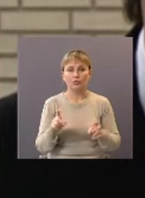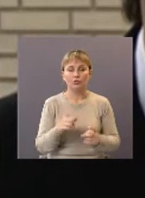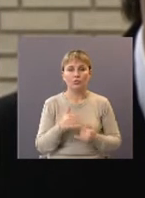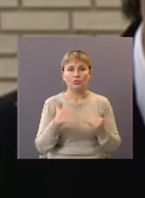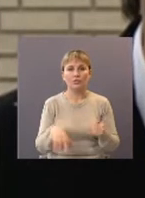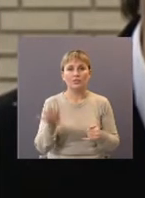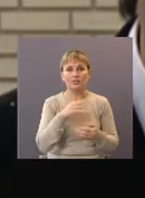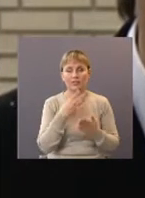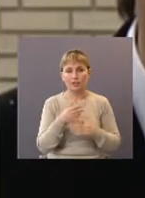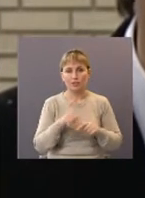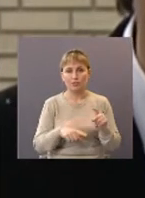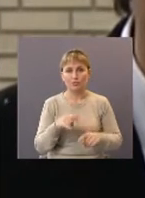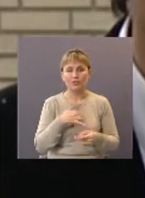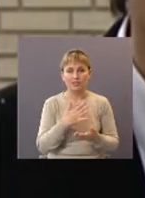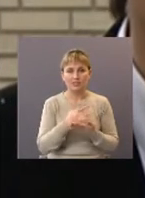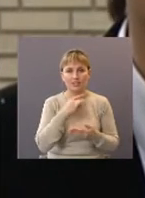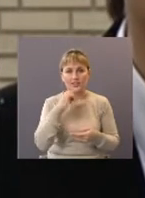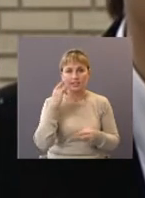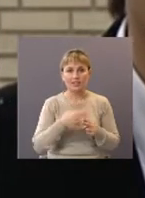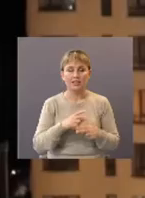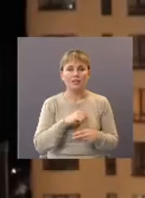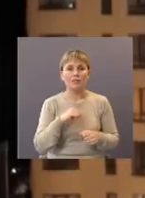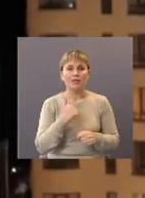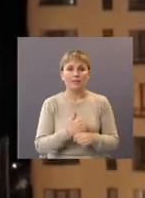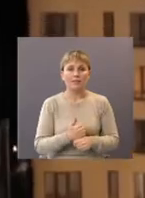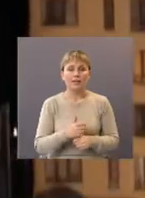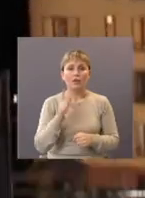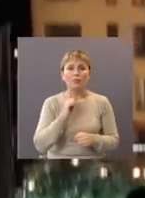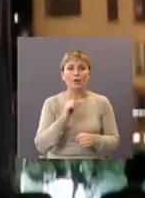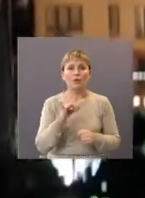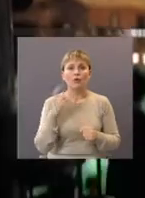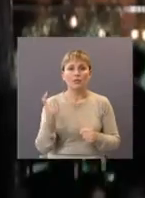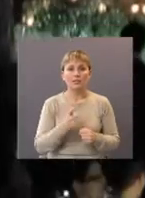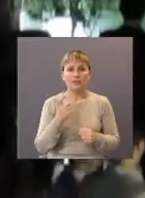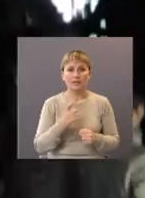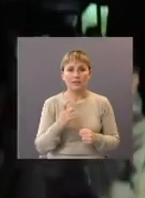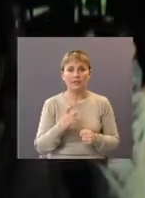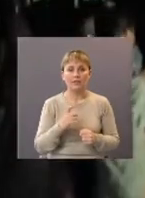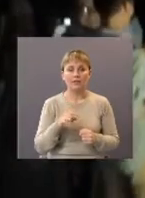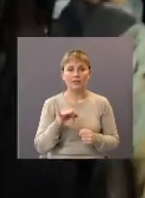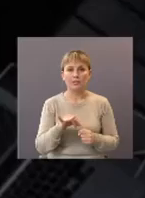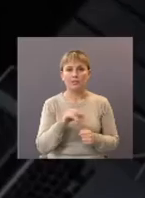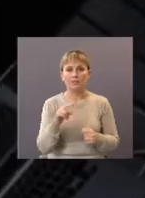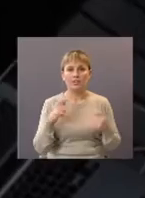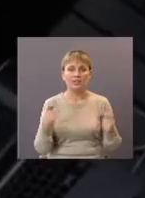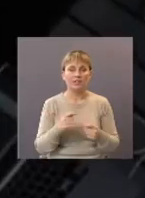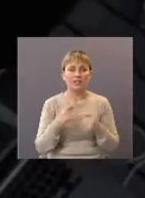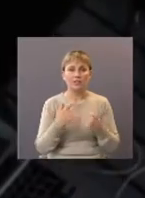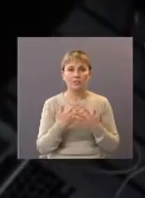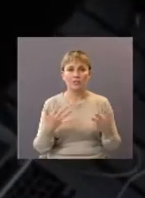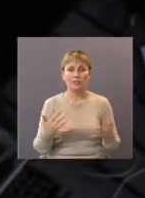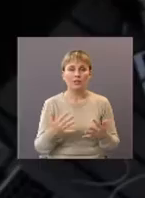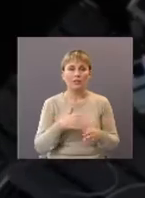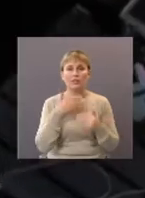всех своих родственников. У нас ведь в Казахстане это самое главное. Пока у хозяев лакшери-тусовок и пышных свадеб налоговые службы